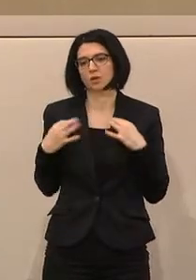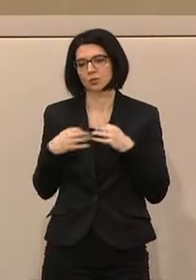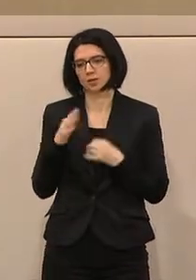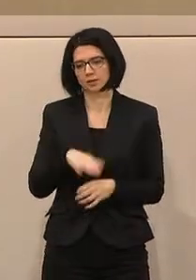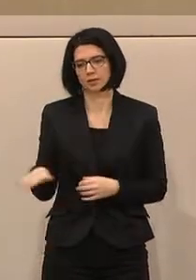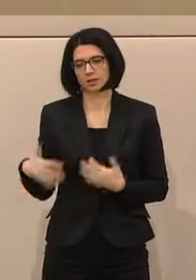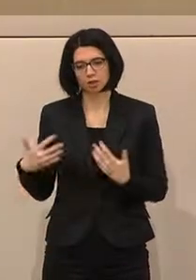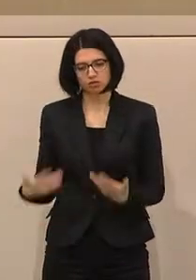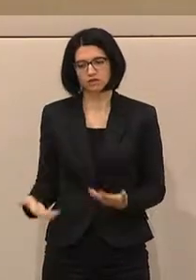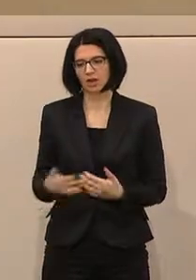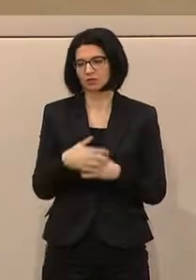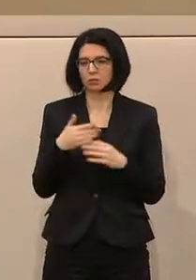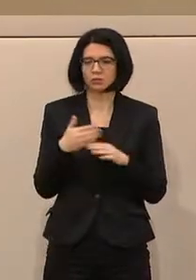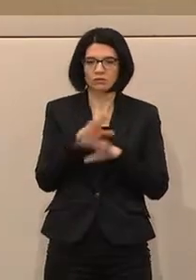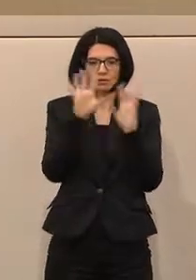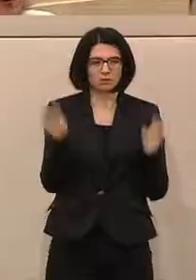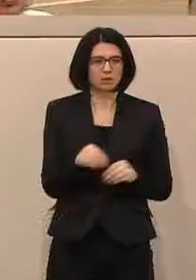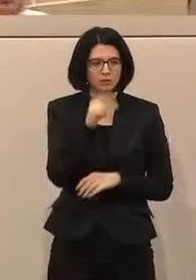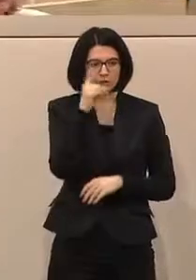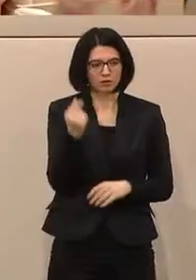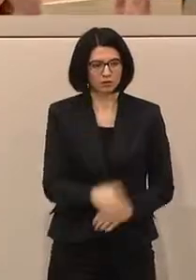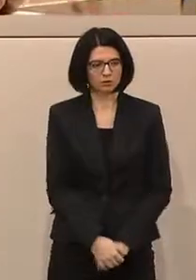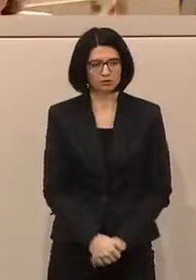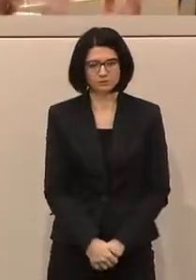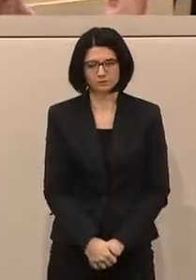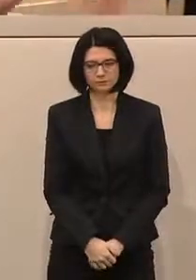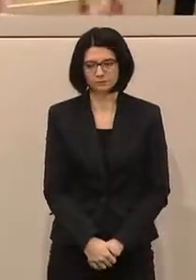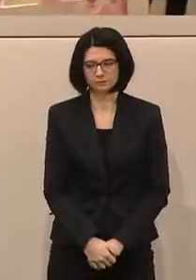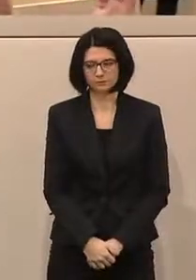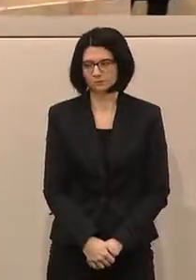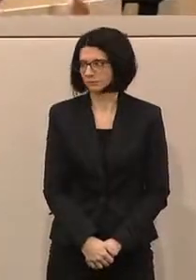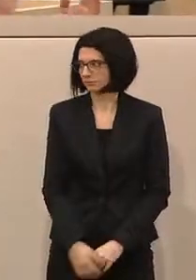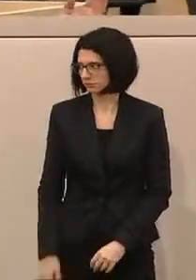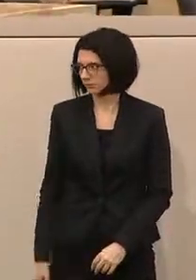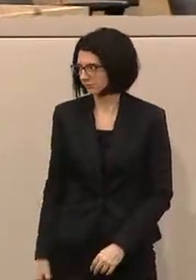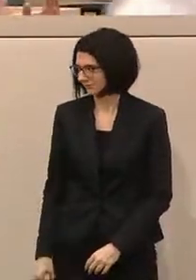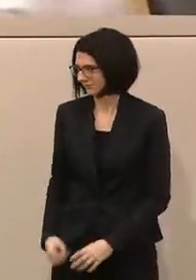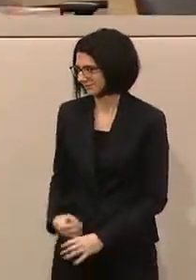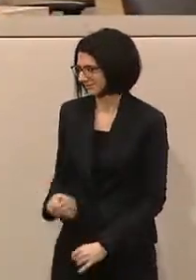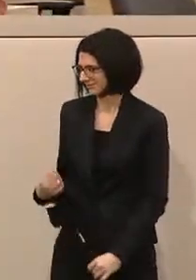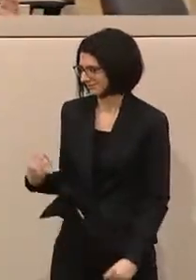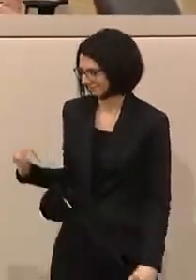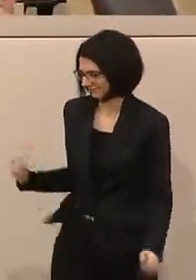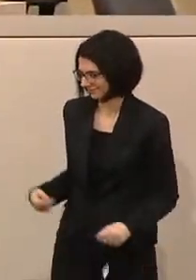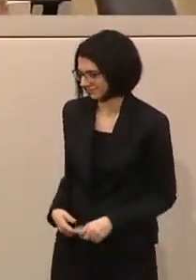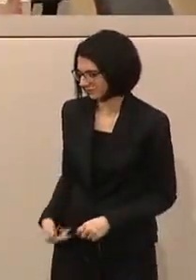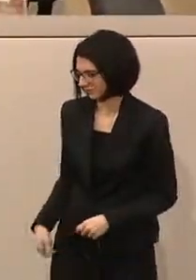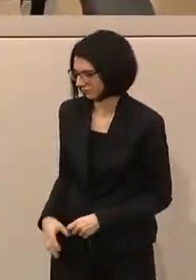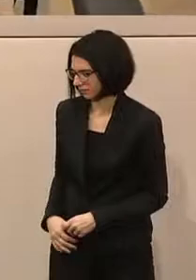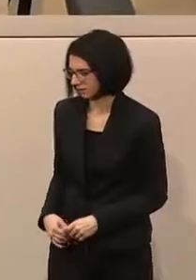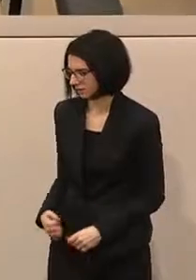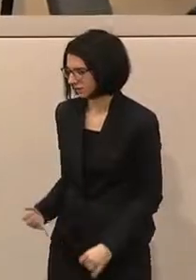unserer Schwachen, unserer gesamten Bevölkerung. Schutzimpfungen schützen den Einzelnen und